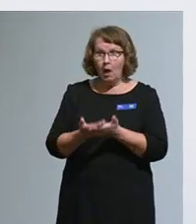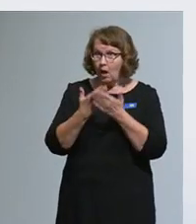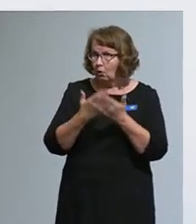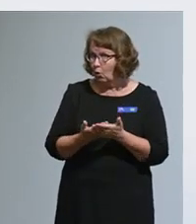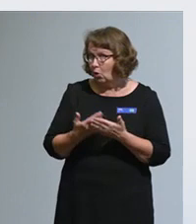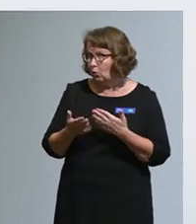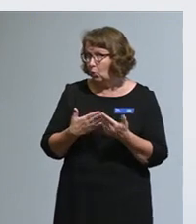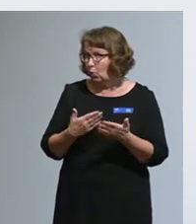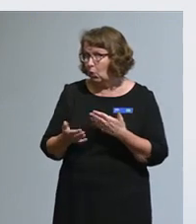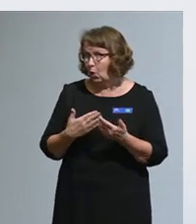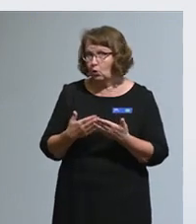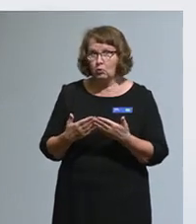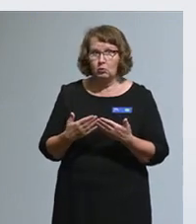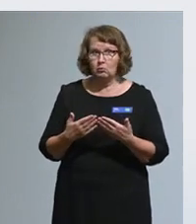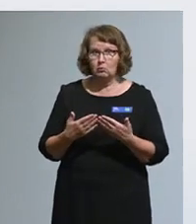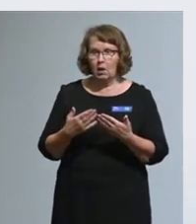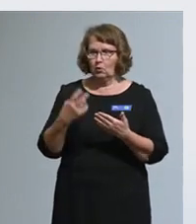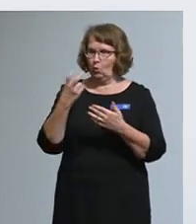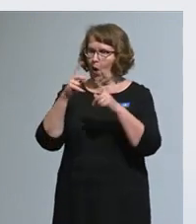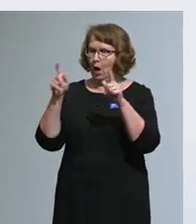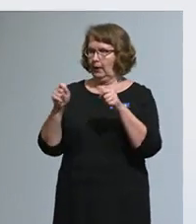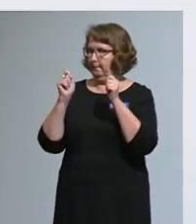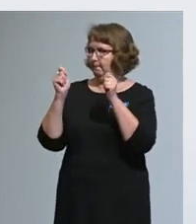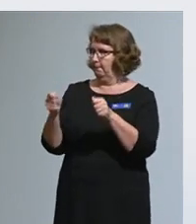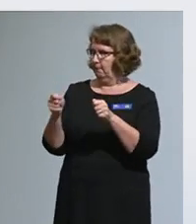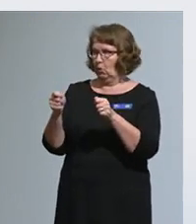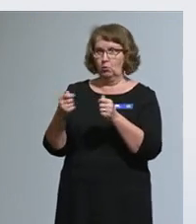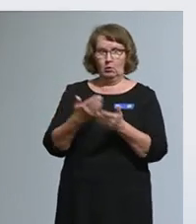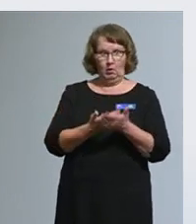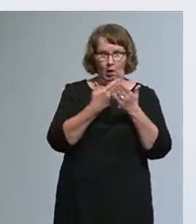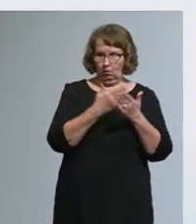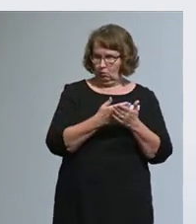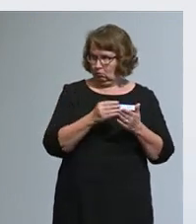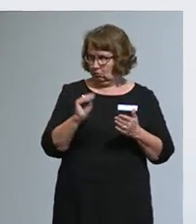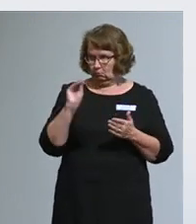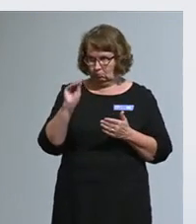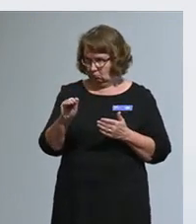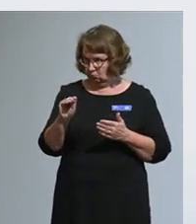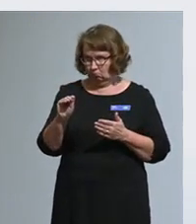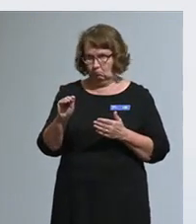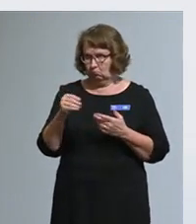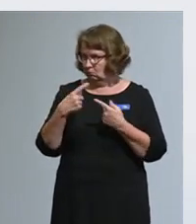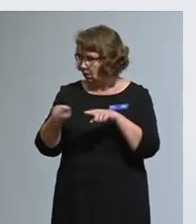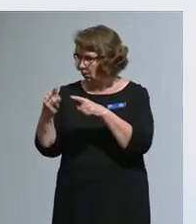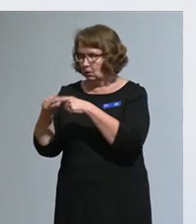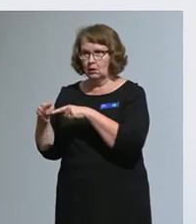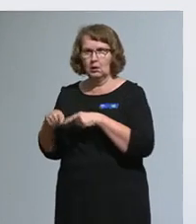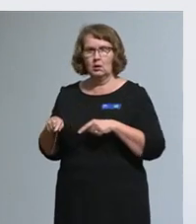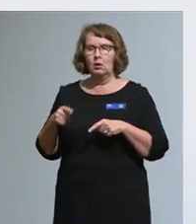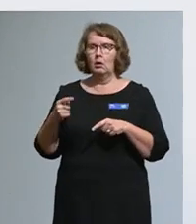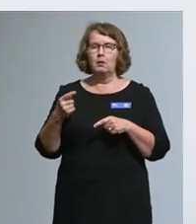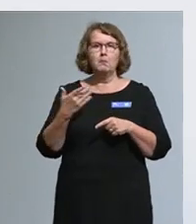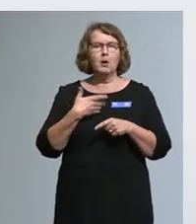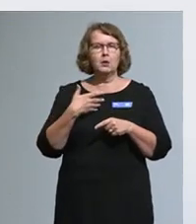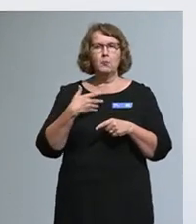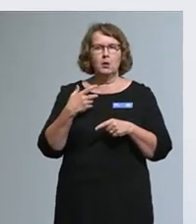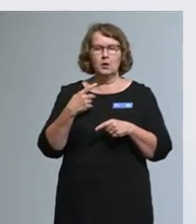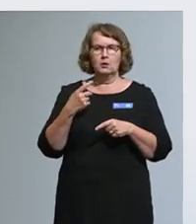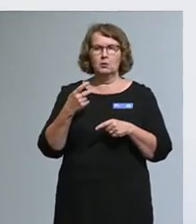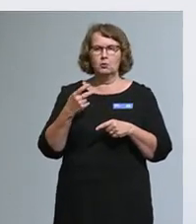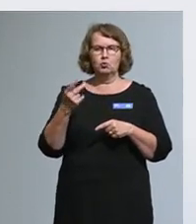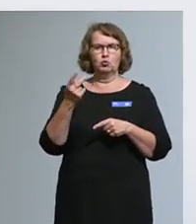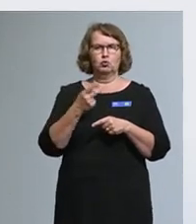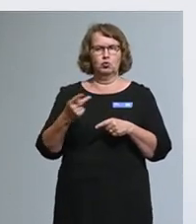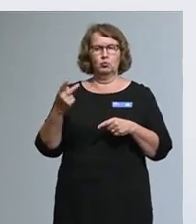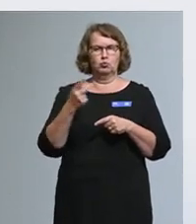missäkin erilaisissa hakemuksissa ja malleissa merkitään eri tavalla. Meillä on monta tällaista kysymystä, mitkä on